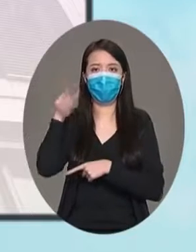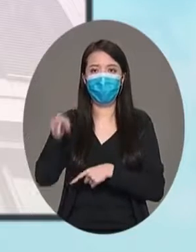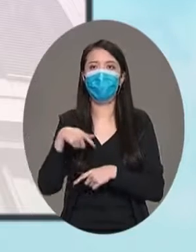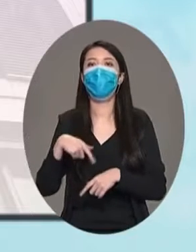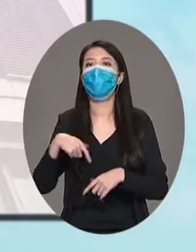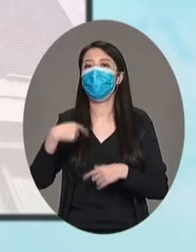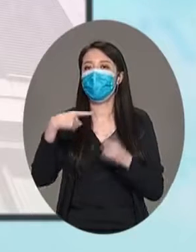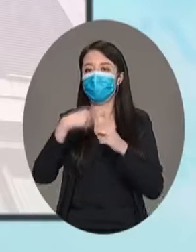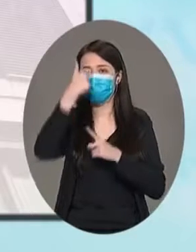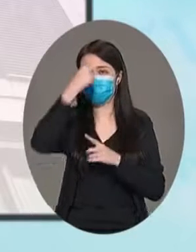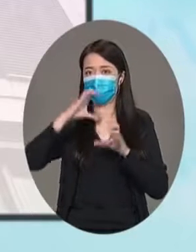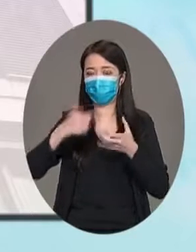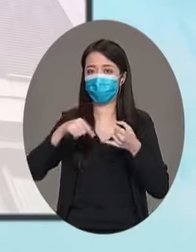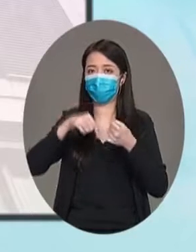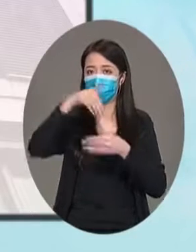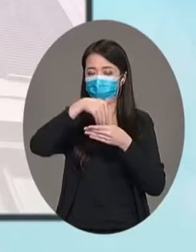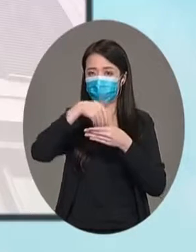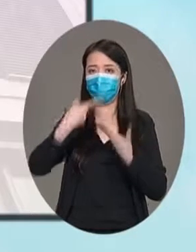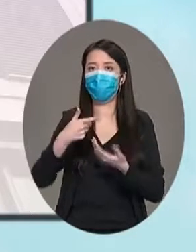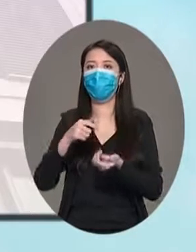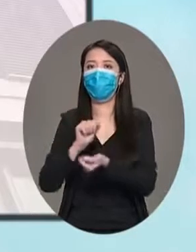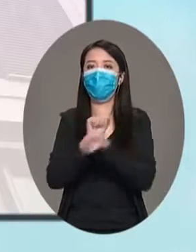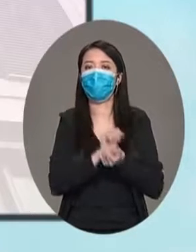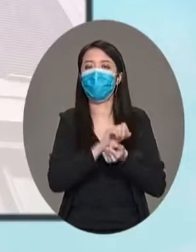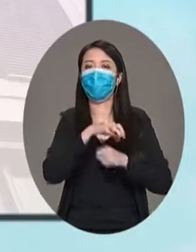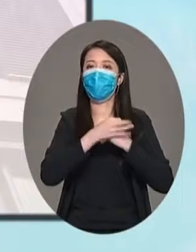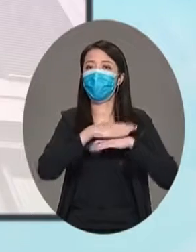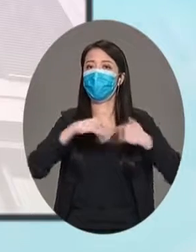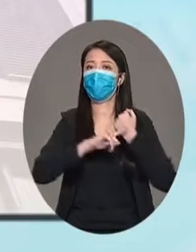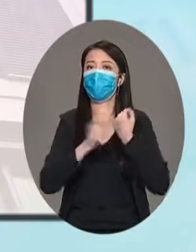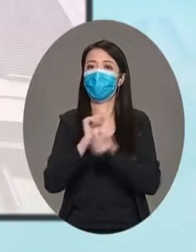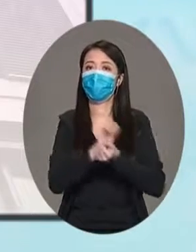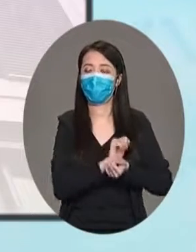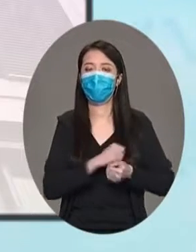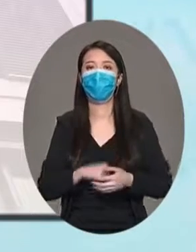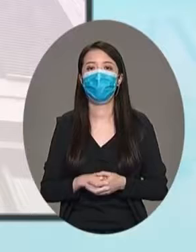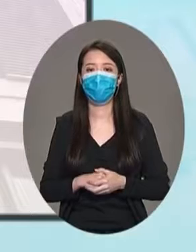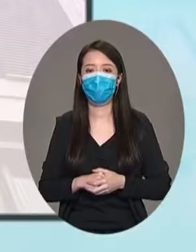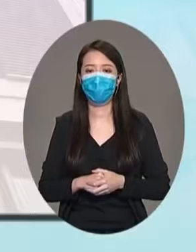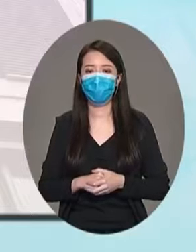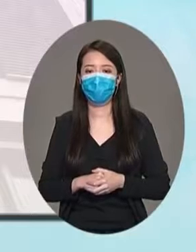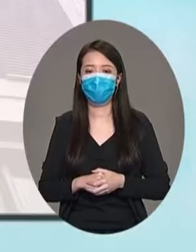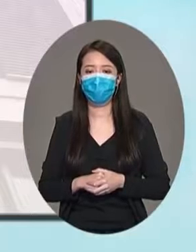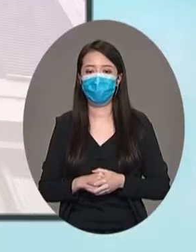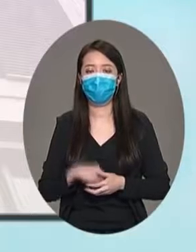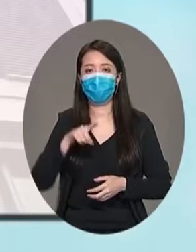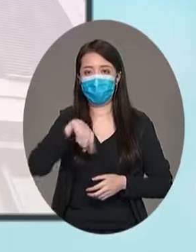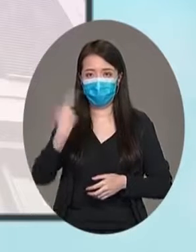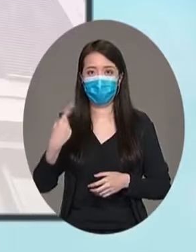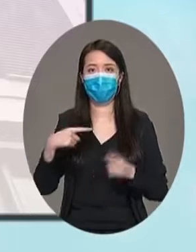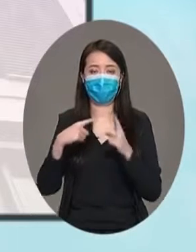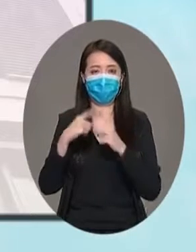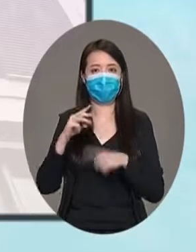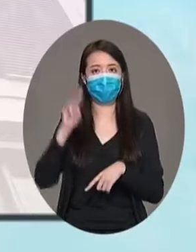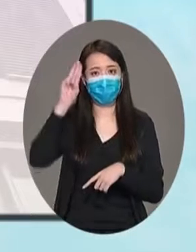反香港国安法获准保释的柯耀林，另外仲有李贤浩、李家瑞同黄卓雅。另外3名宣誓